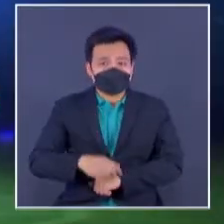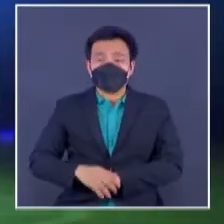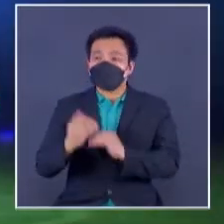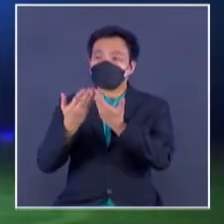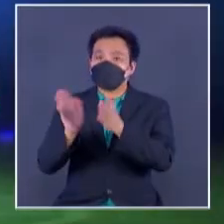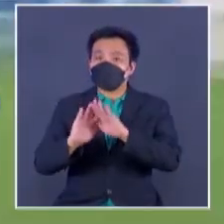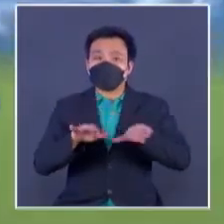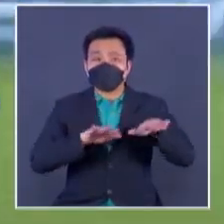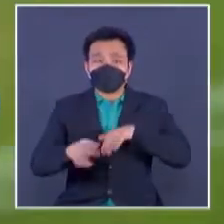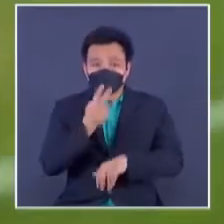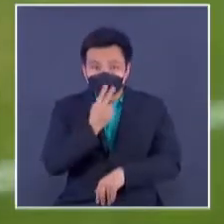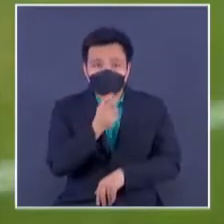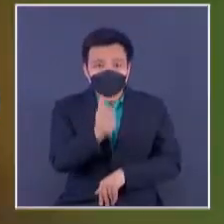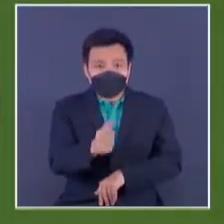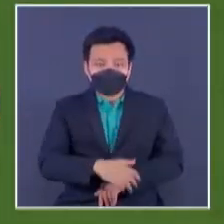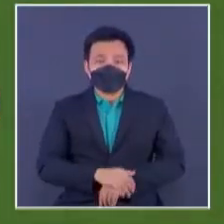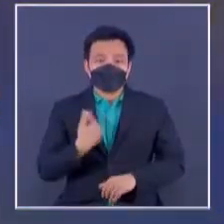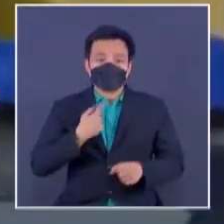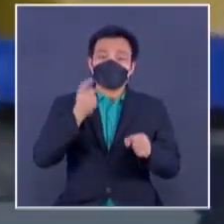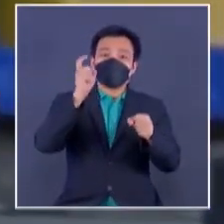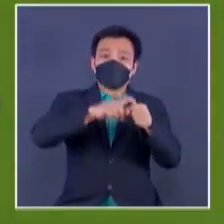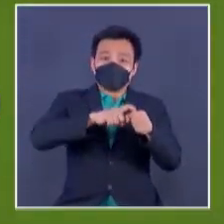รณ์ในเวลาเดียวกันสอบถามรายละเอียดเพิ่มเติมครับ